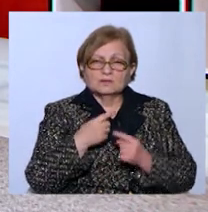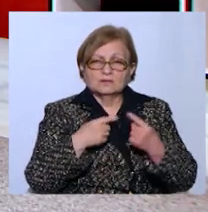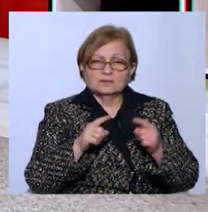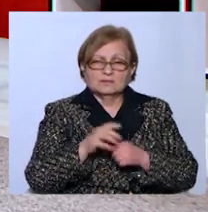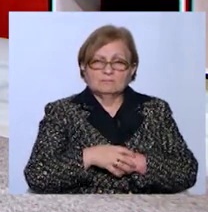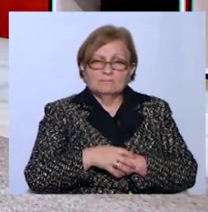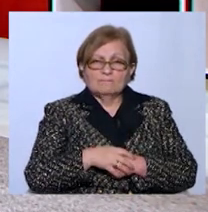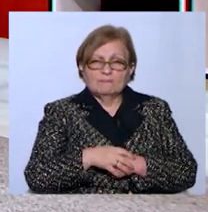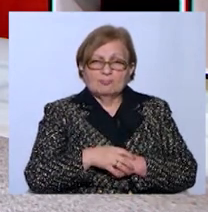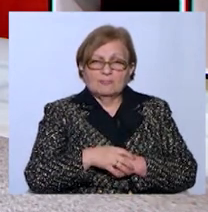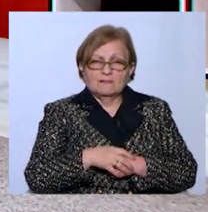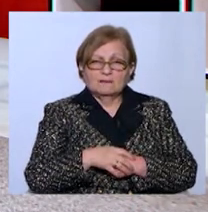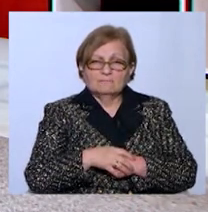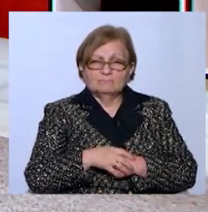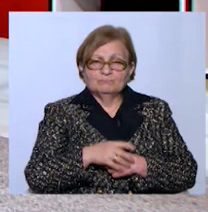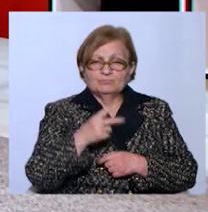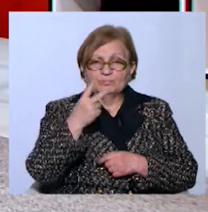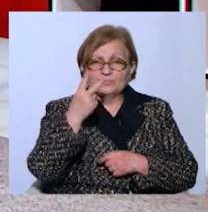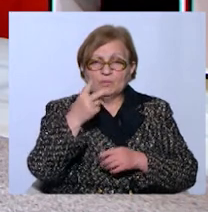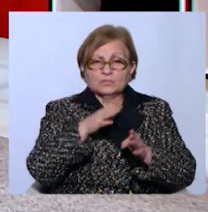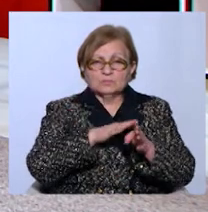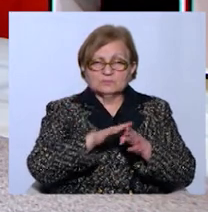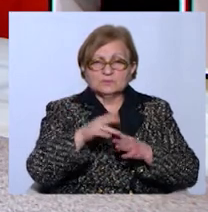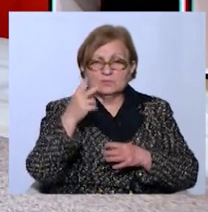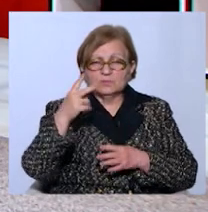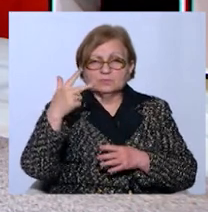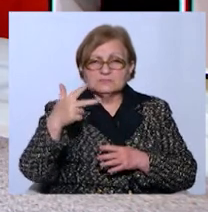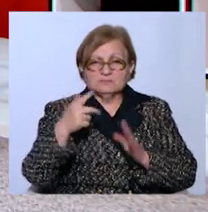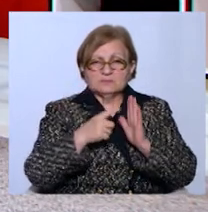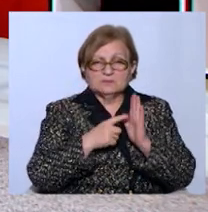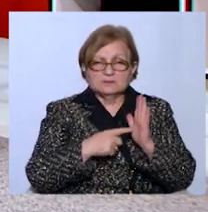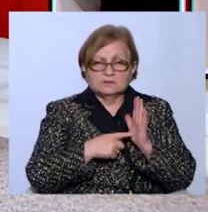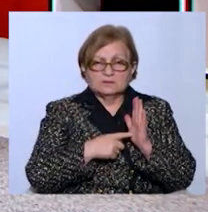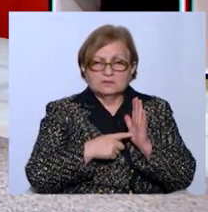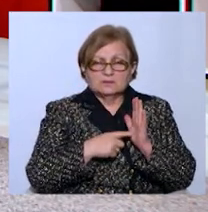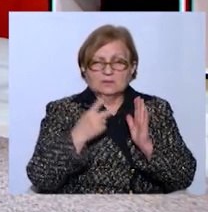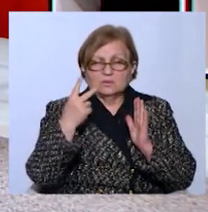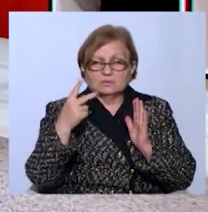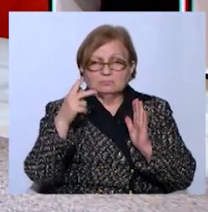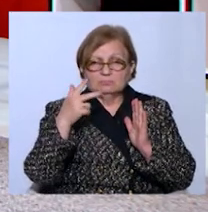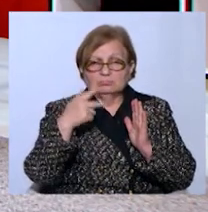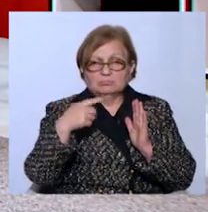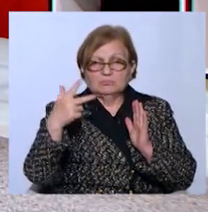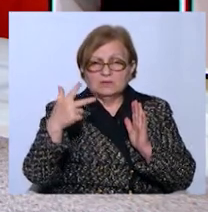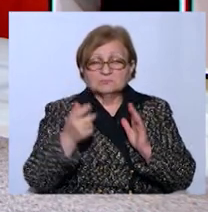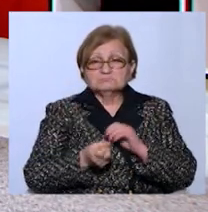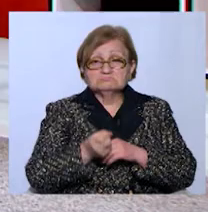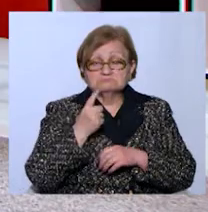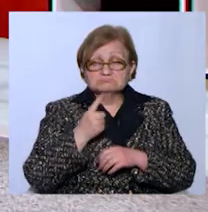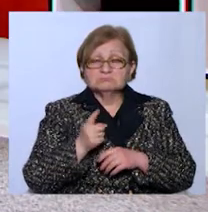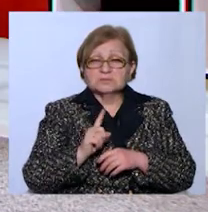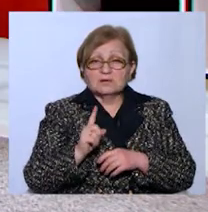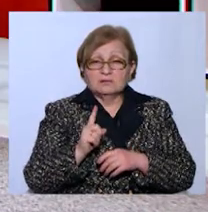ეს 2 მთელი 2 მესამედი გაყოფილი 2 მესამედზე თურმე არის რა?